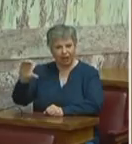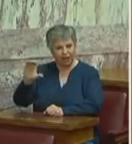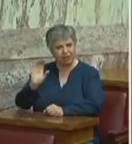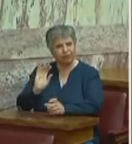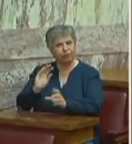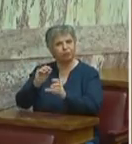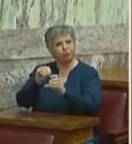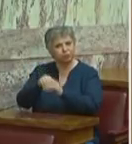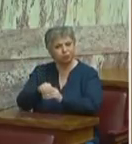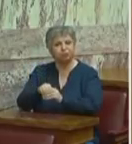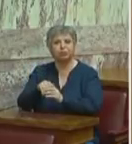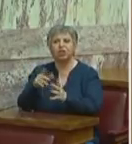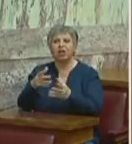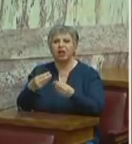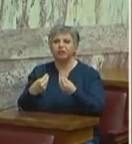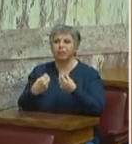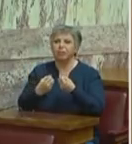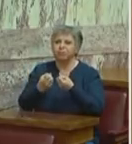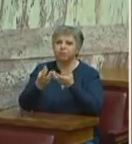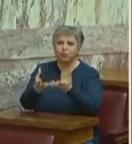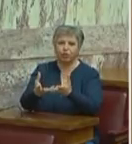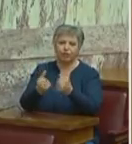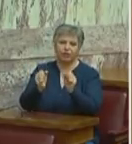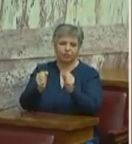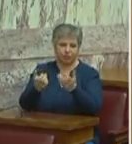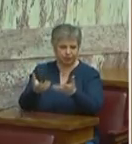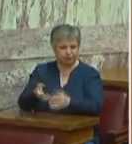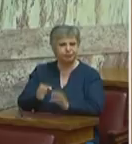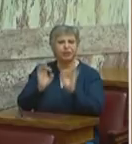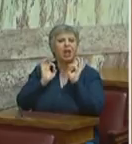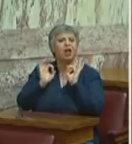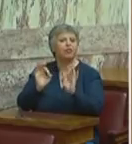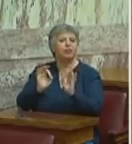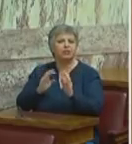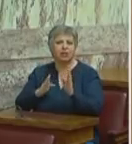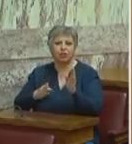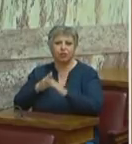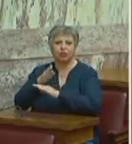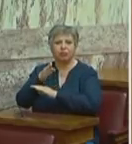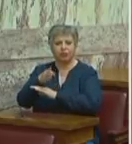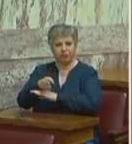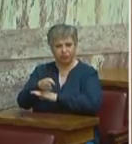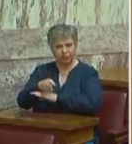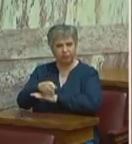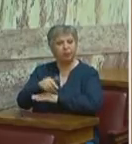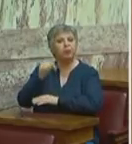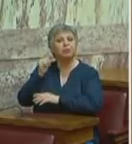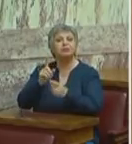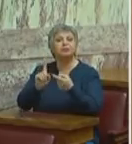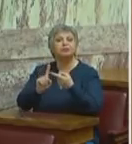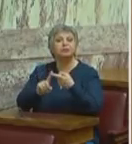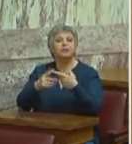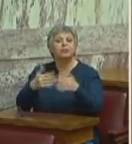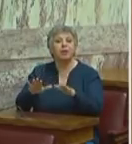Στα πλαίσια της συνόδου αυτής είχα βεβαίως την ευκαιρία να βρεθώ και με τον Πρωθυπουργό της πρώην Ιουγκοσλαβικής Δημοκρατίας